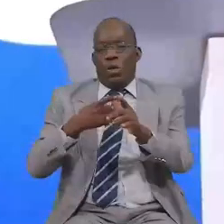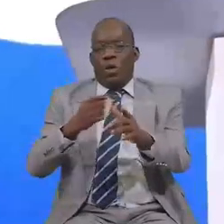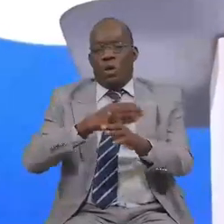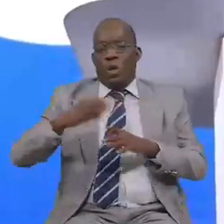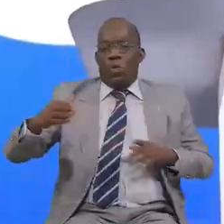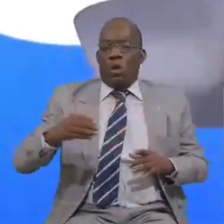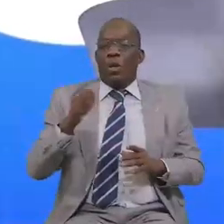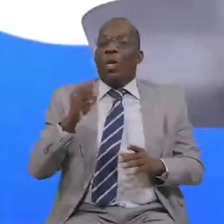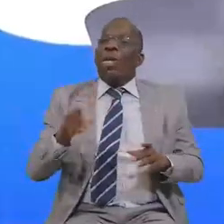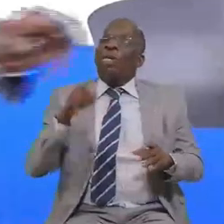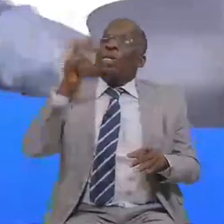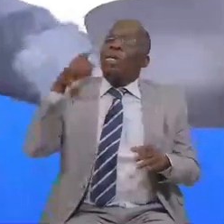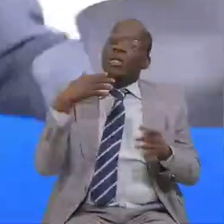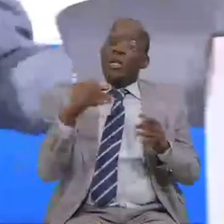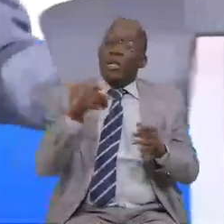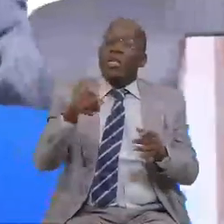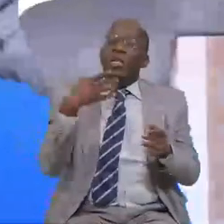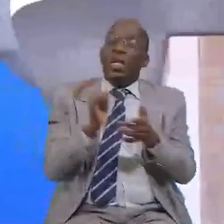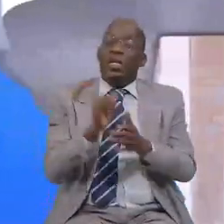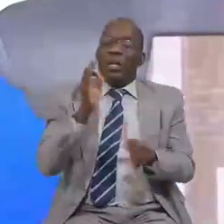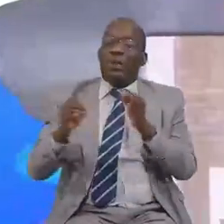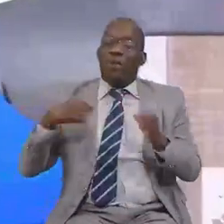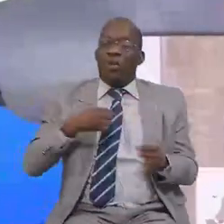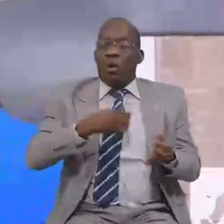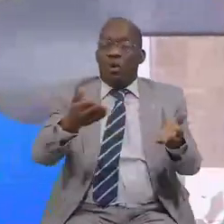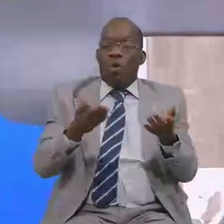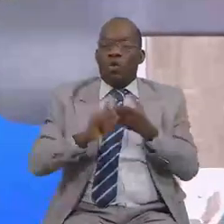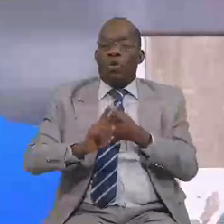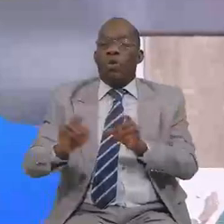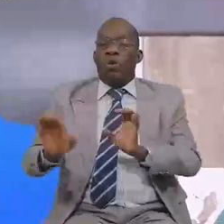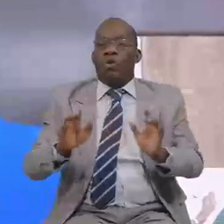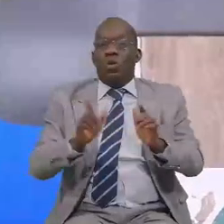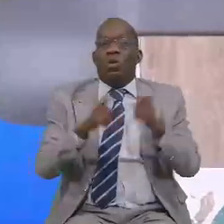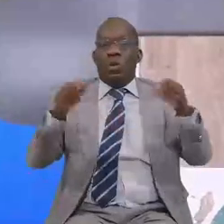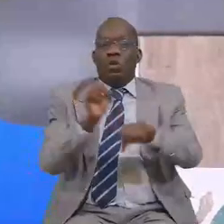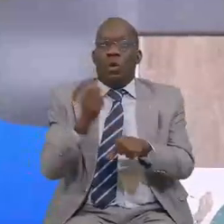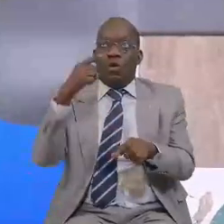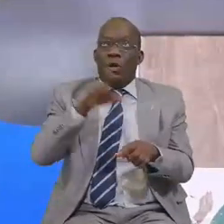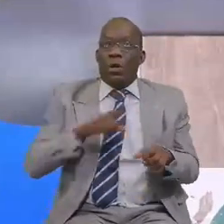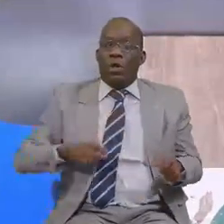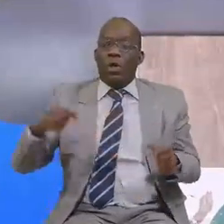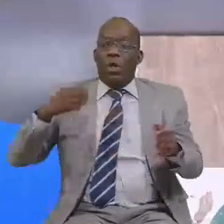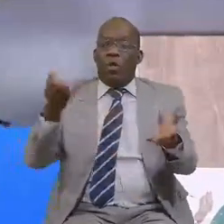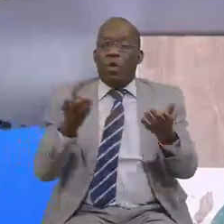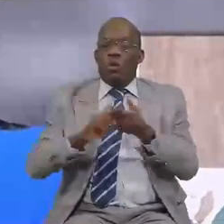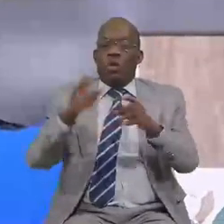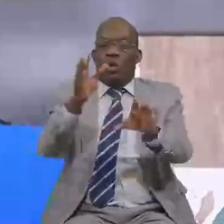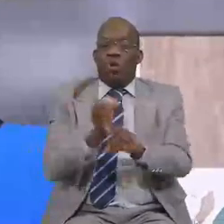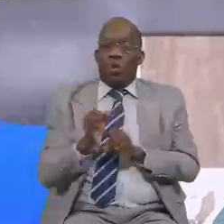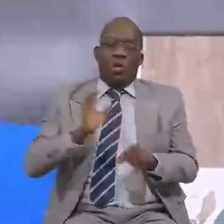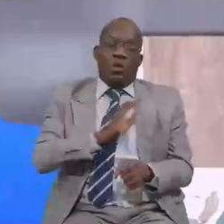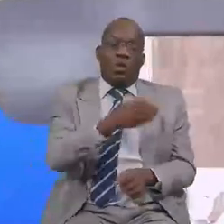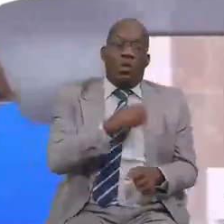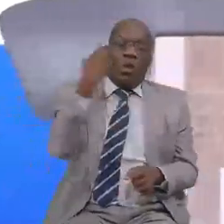voulons faire des exploits pour le Seigneur, si nous voulons gagner des âmes pour le Seigneur, si nous voulons accomplir la grande